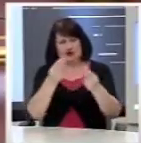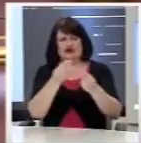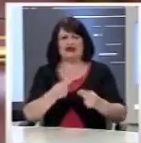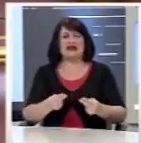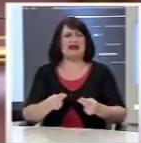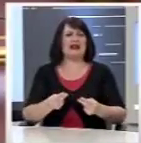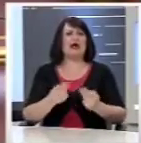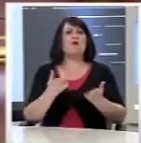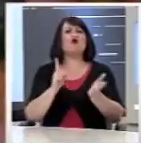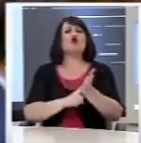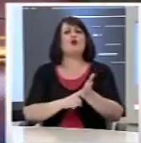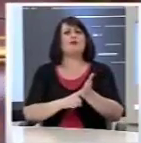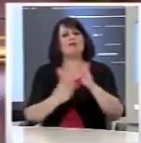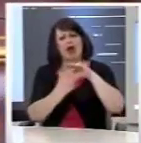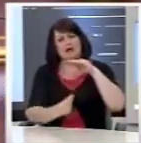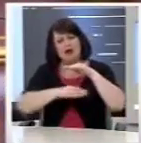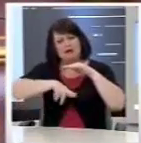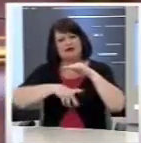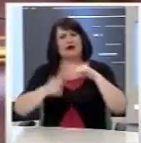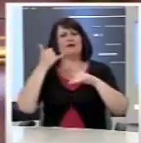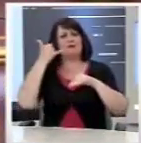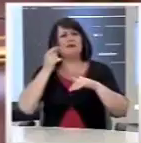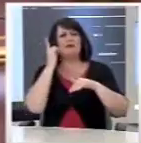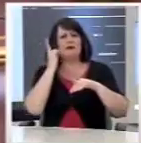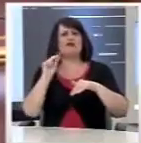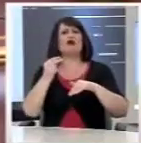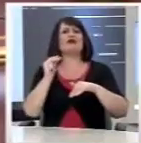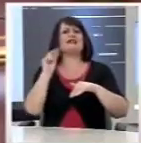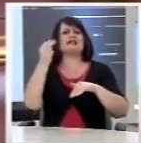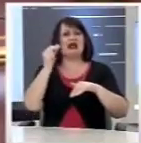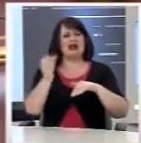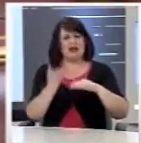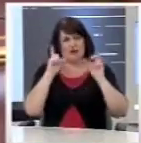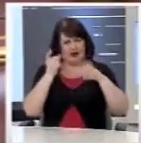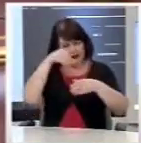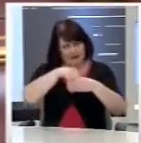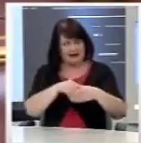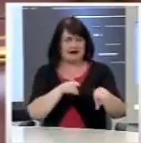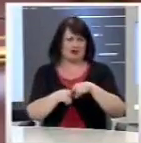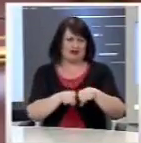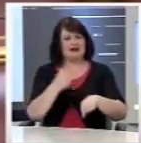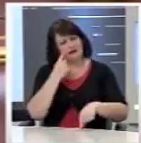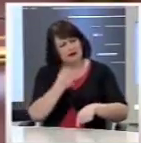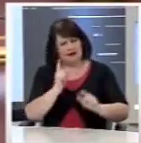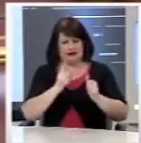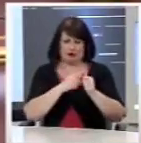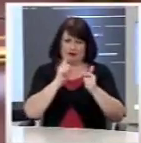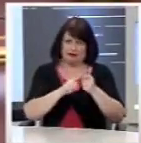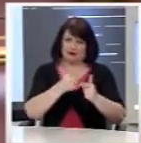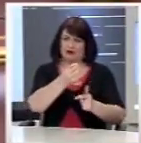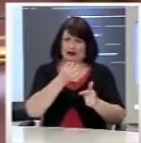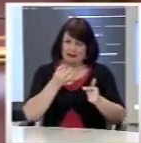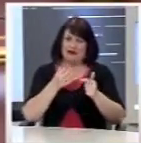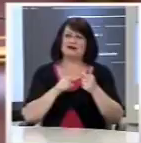θα τις βρείτε τις νόμιμες υποκλοπές που συμπεριλαμβάνουν βουλευτές Νέας Δημοκρατίας. Δεύτερο θέμα. Αναφερθήκατε,